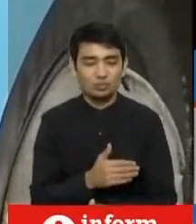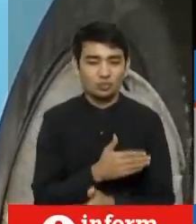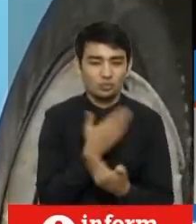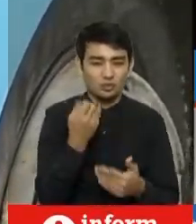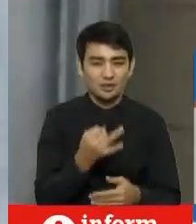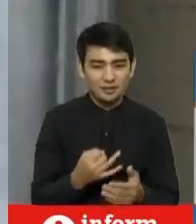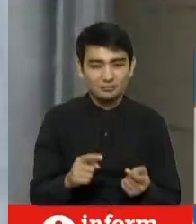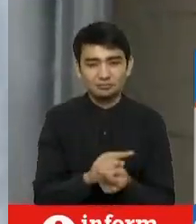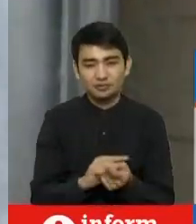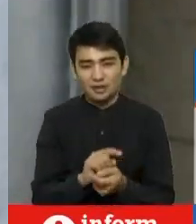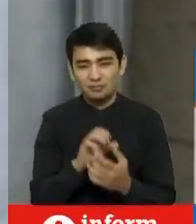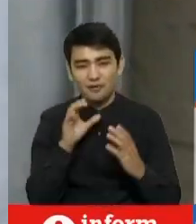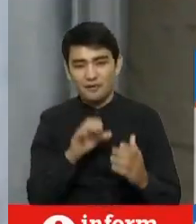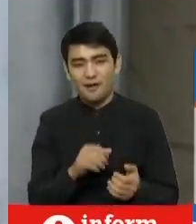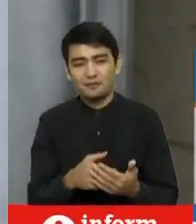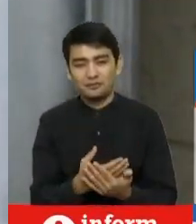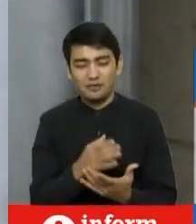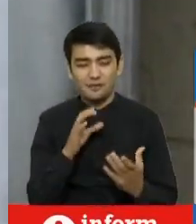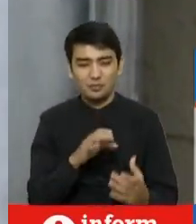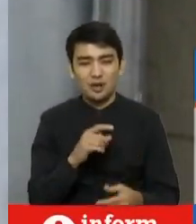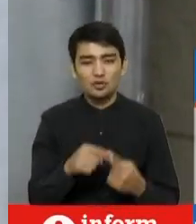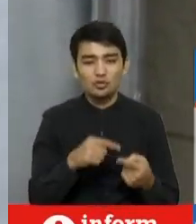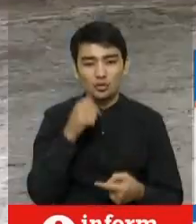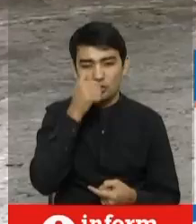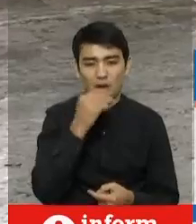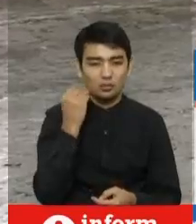касается обновления автопарка, то в следующем году в Актобе должны